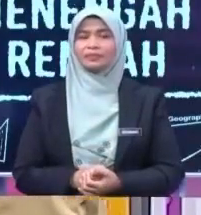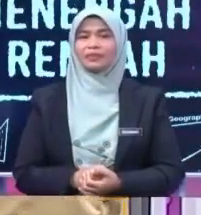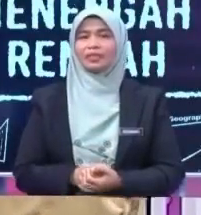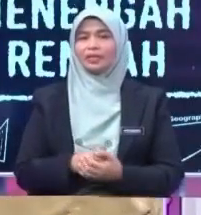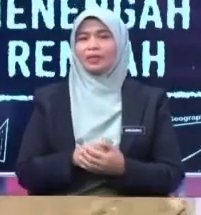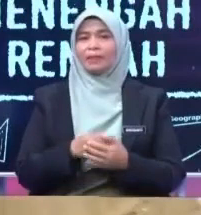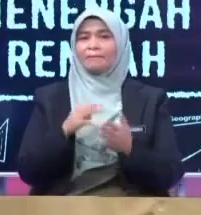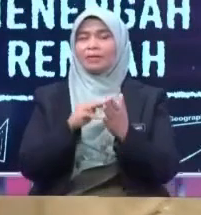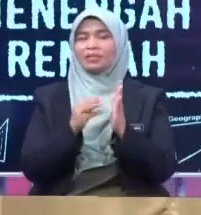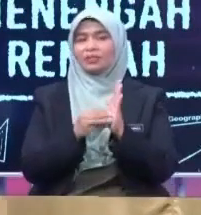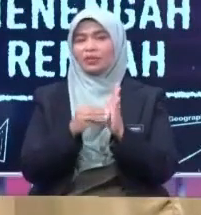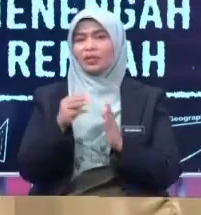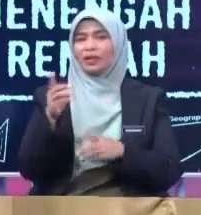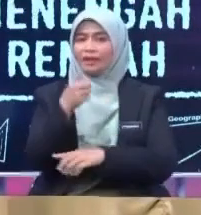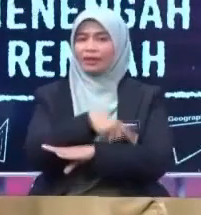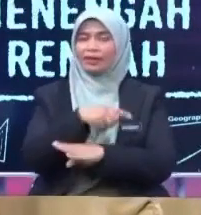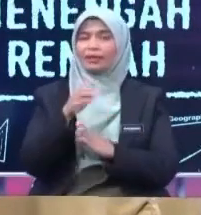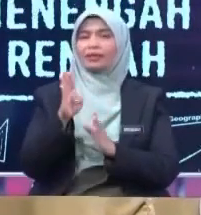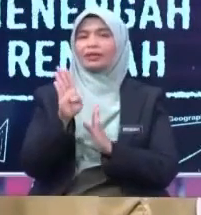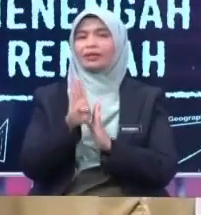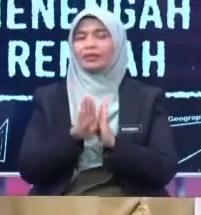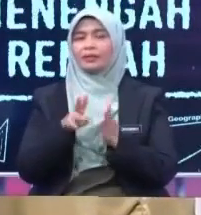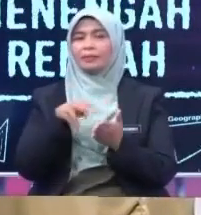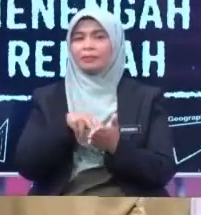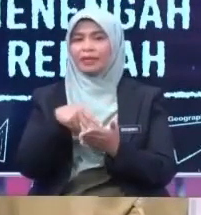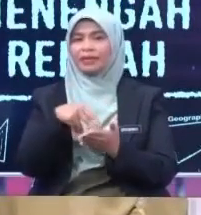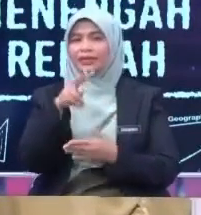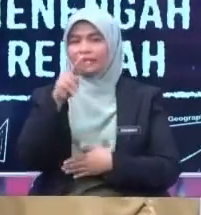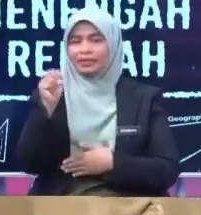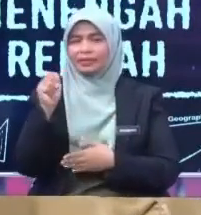Yaumuddin bermaksud hari kebangkitan. Betul atau salah?